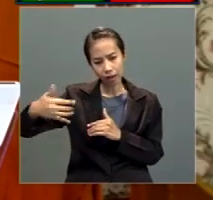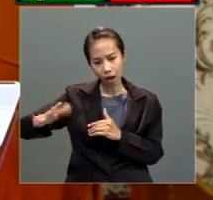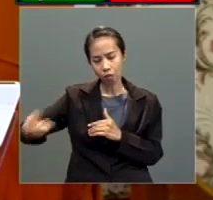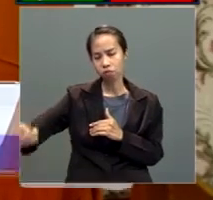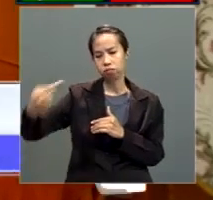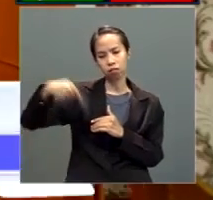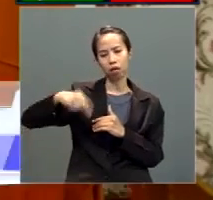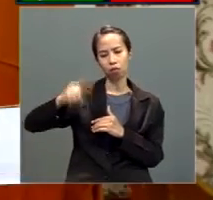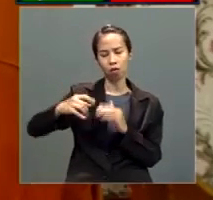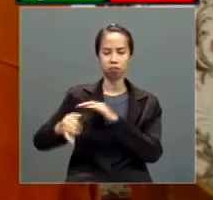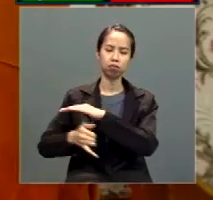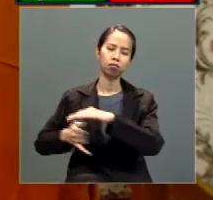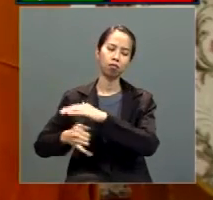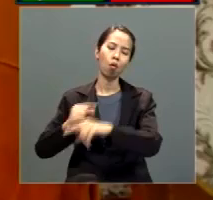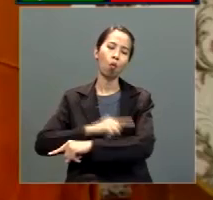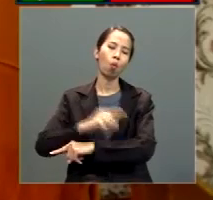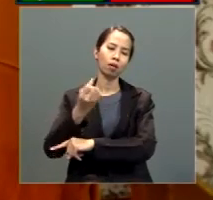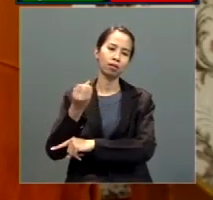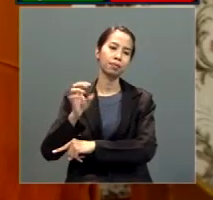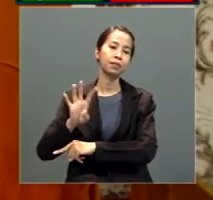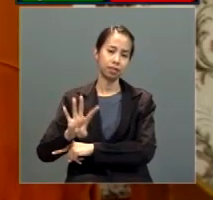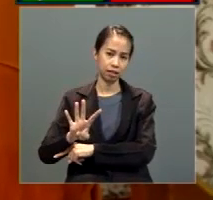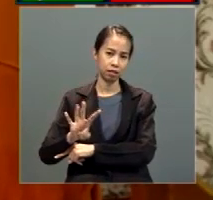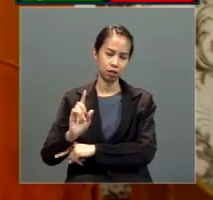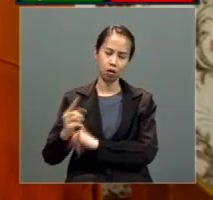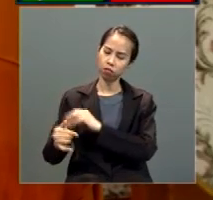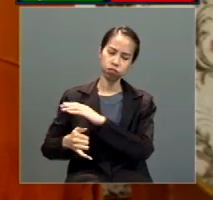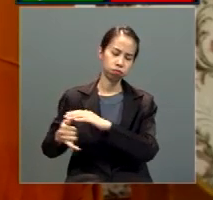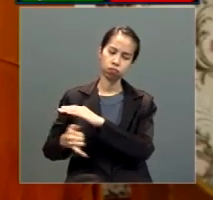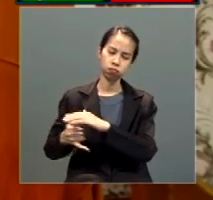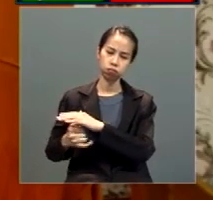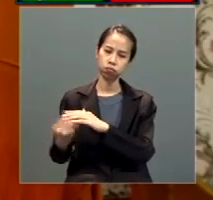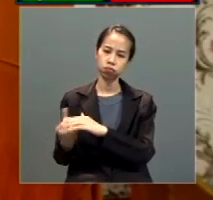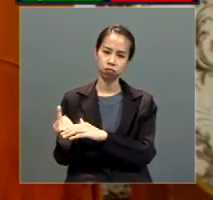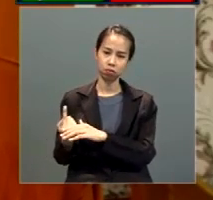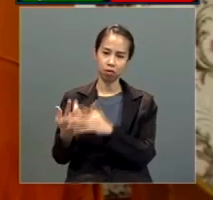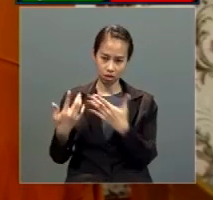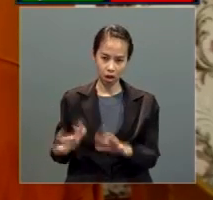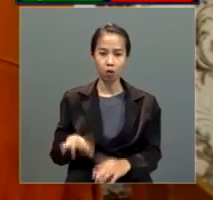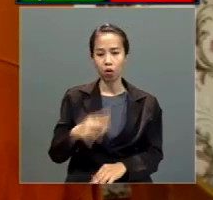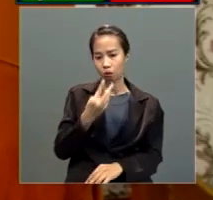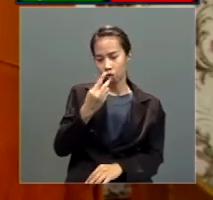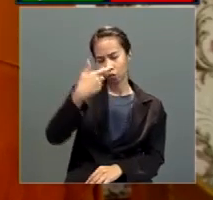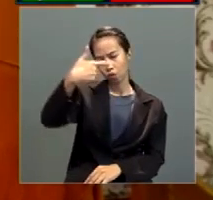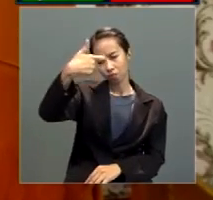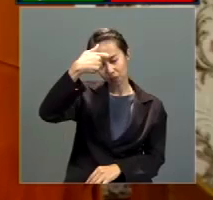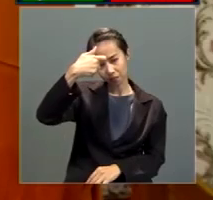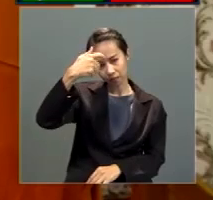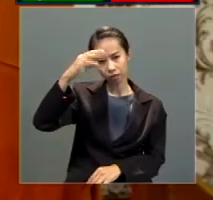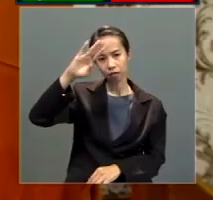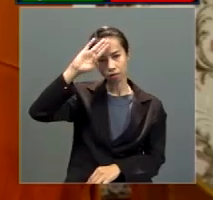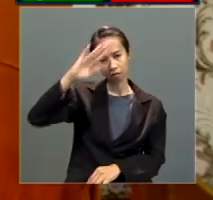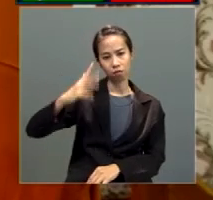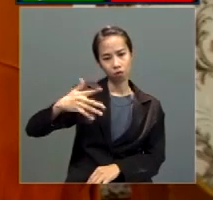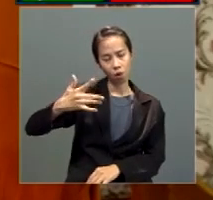ต้องมีการกักตัวอยู่14วันก็คือต้องเก็บตัวอยู่แล้วก็ต้องเช็คอุณหภูมินะว่ามีไ